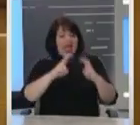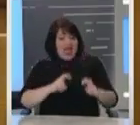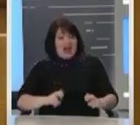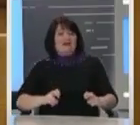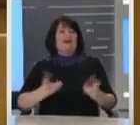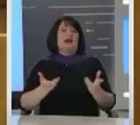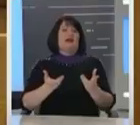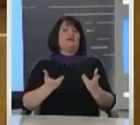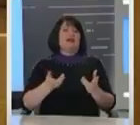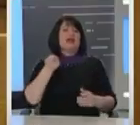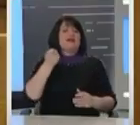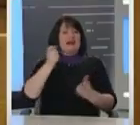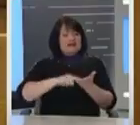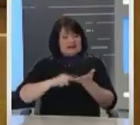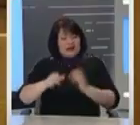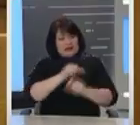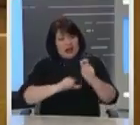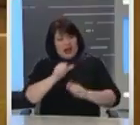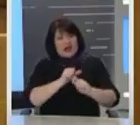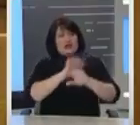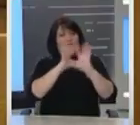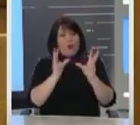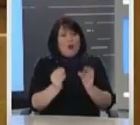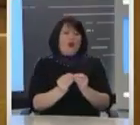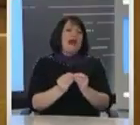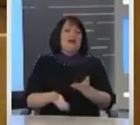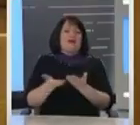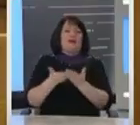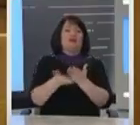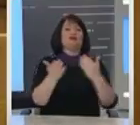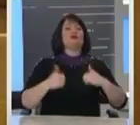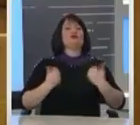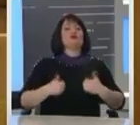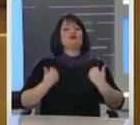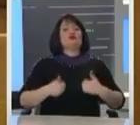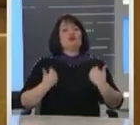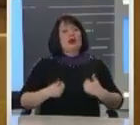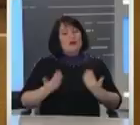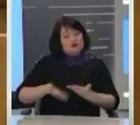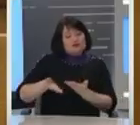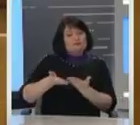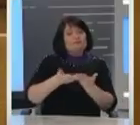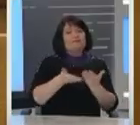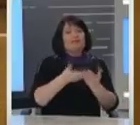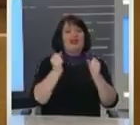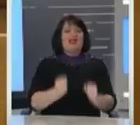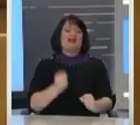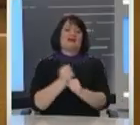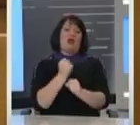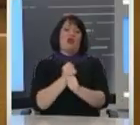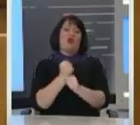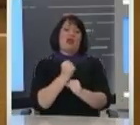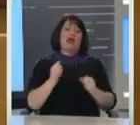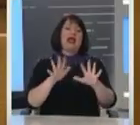κατάρτιση, τις ασφαλιστικές τροποποιήσεις πρέπει να κάνουμε για να βοηθήσουμε τη νέα γενιά και να επιδοτήσουμε τις θέσεις εργασίας των